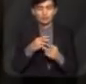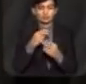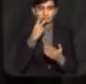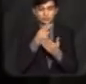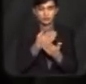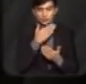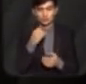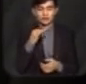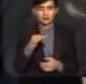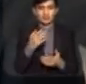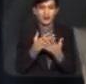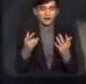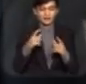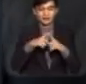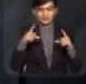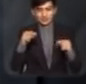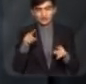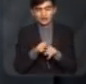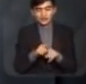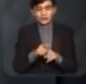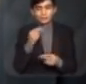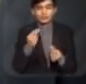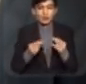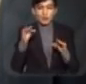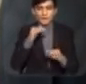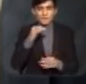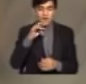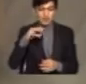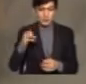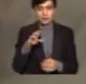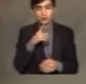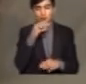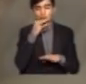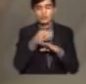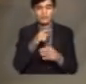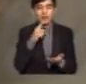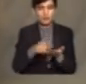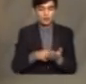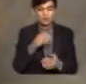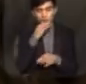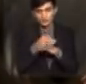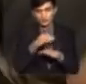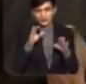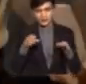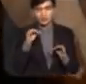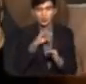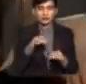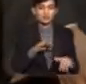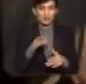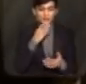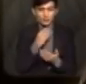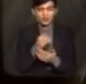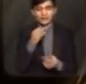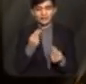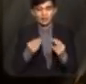карточки с разными изображениями во время тренинга в игровой форме участник отвечает на вопросы выполняет определенные действия подобные